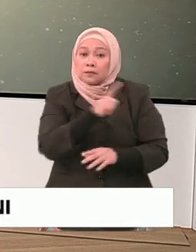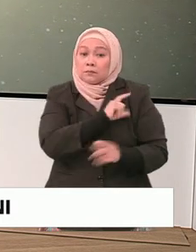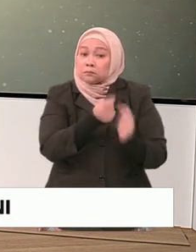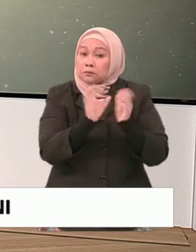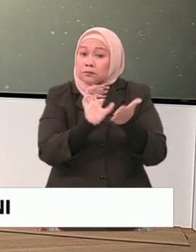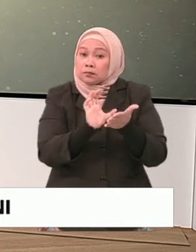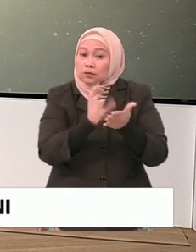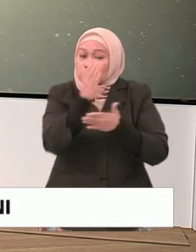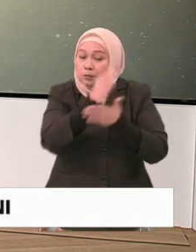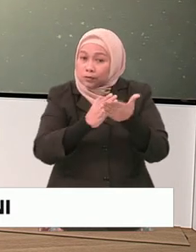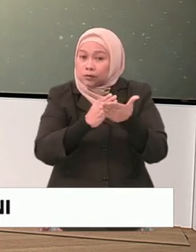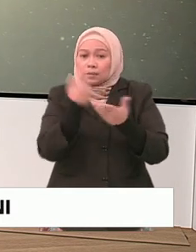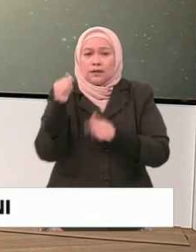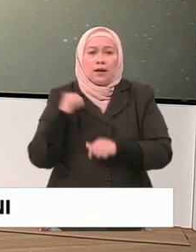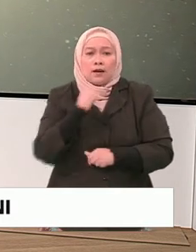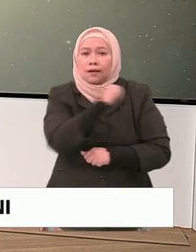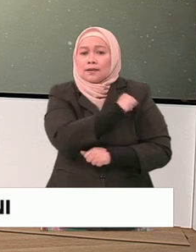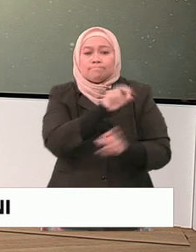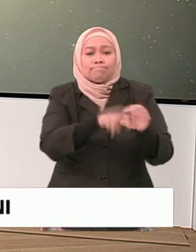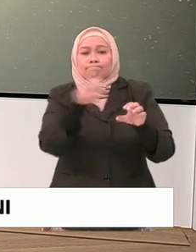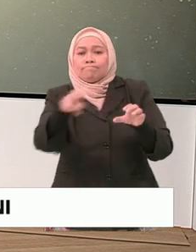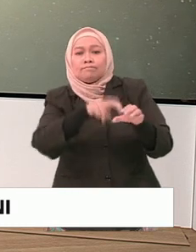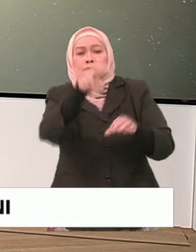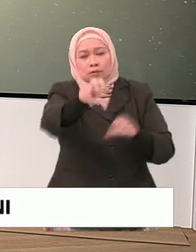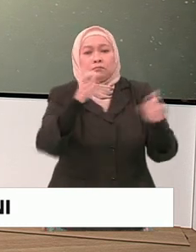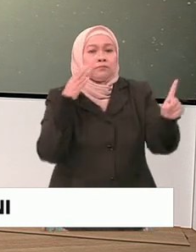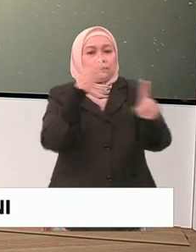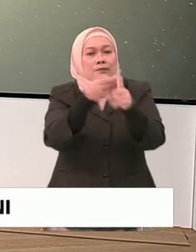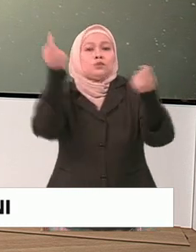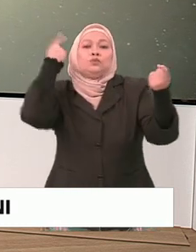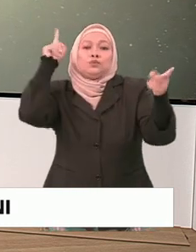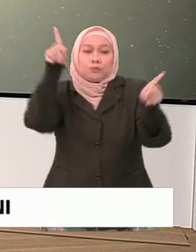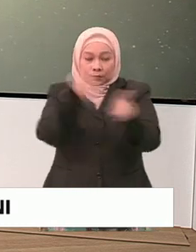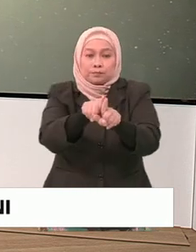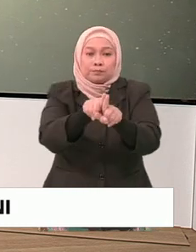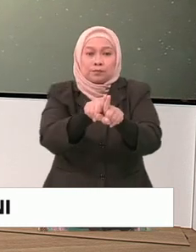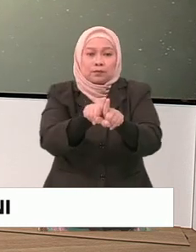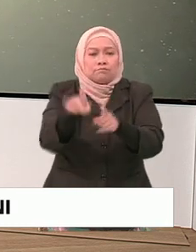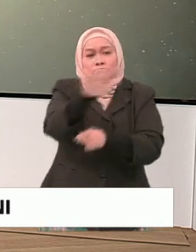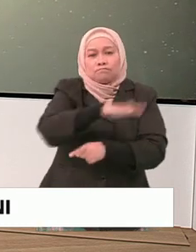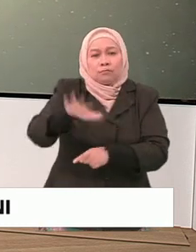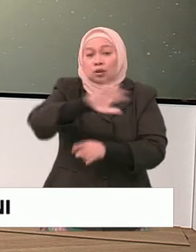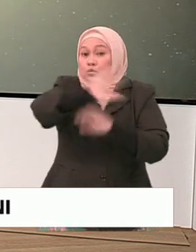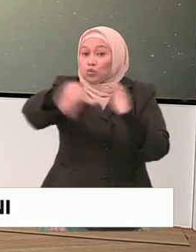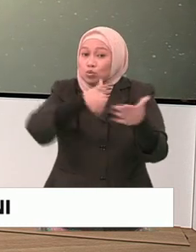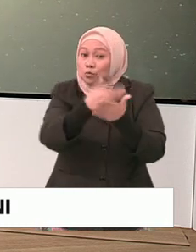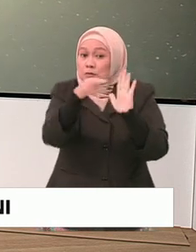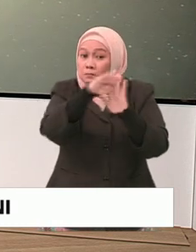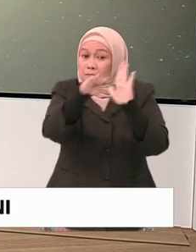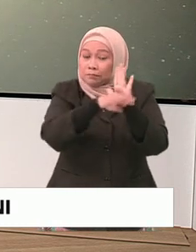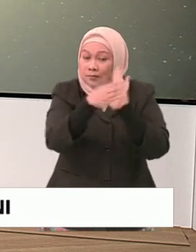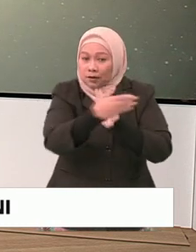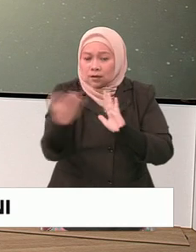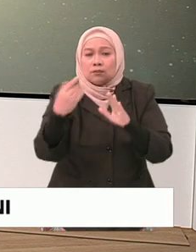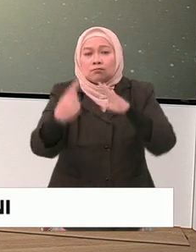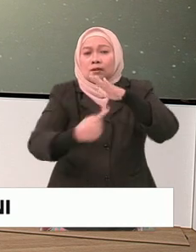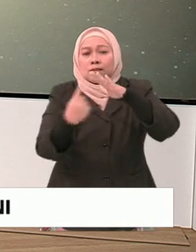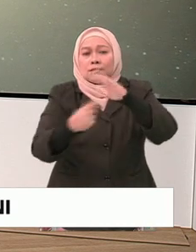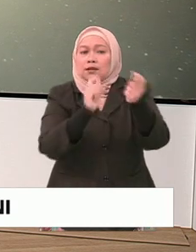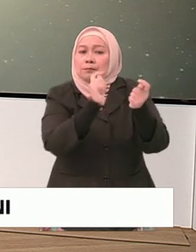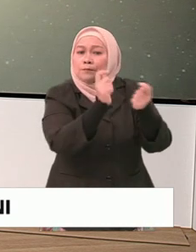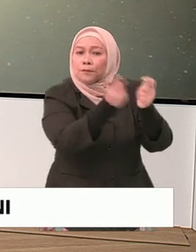larangan ahli dewan rakyat batu karpaty telah mencapai kata sepakat dalam hampir semua pegawai dasar mengenai gumpalan